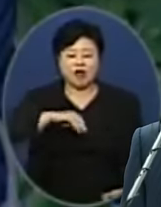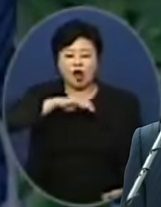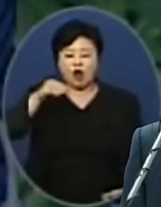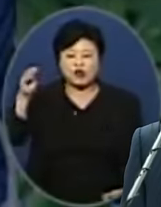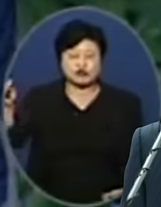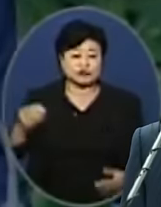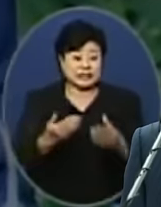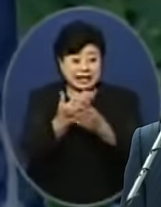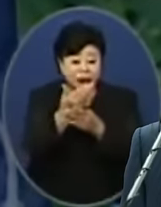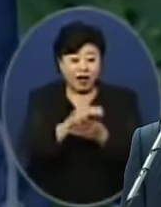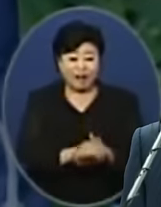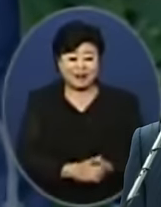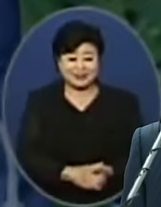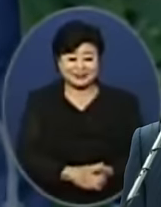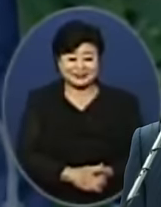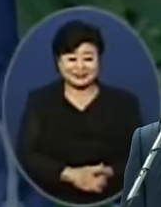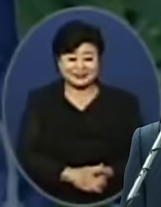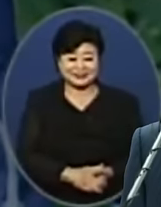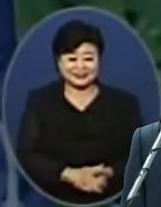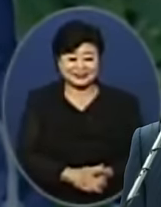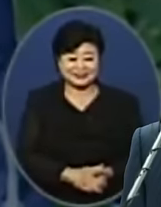생깁니다.